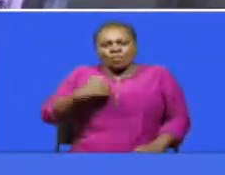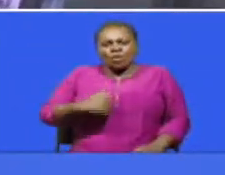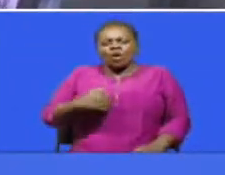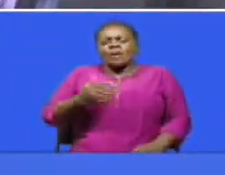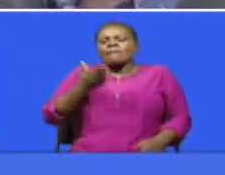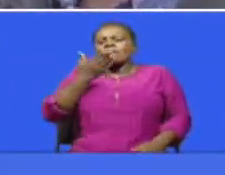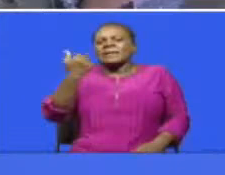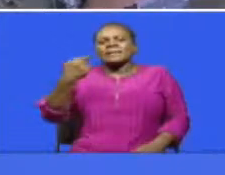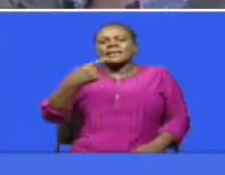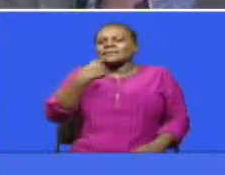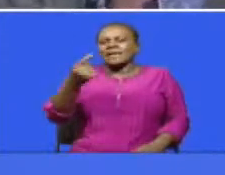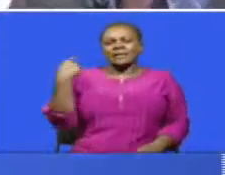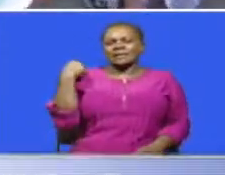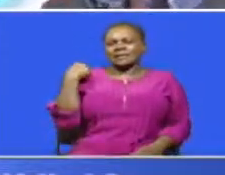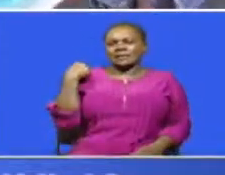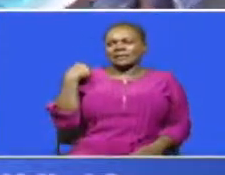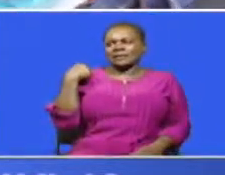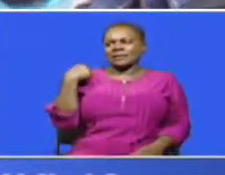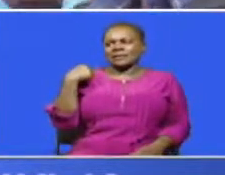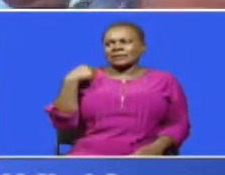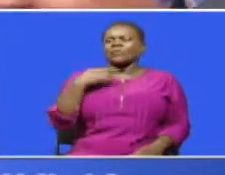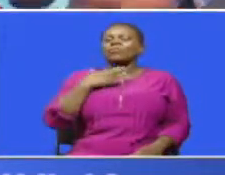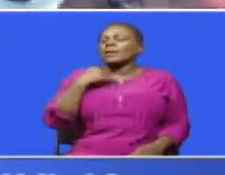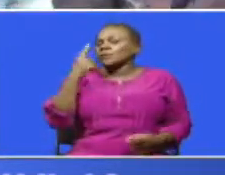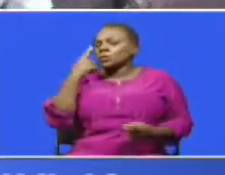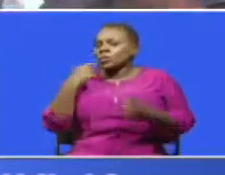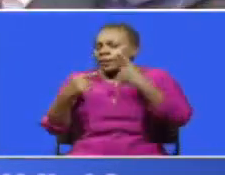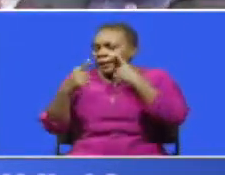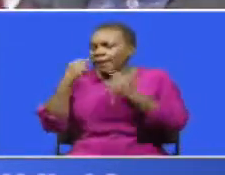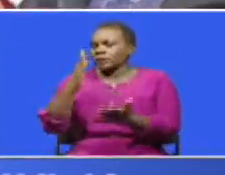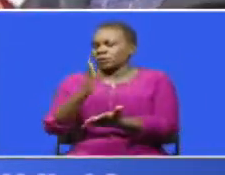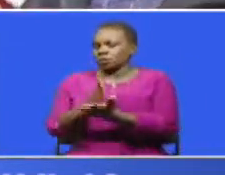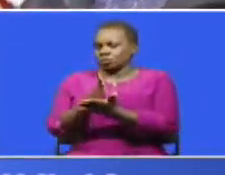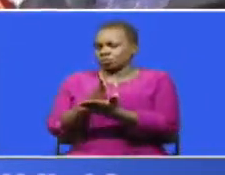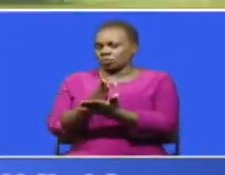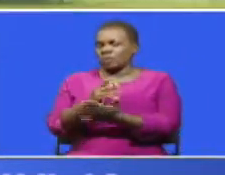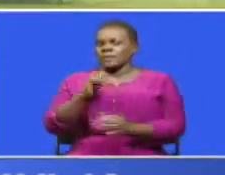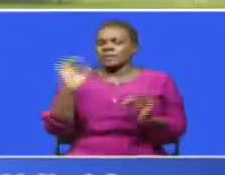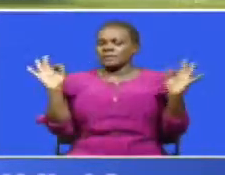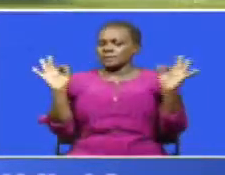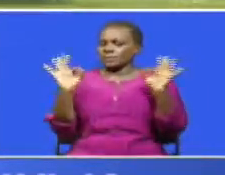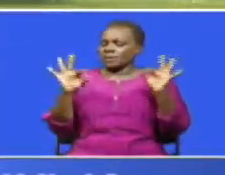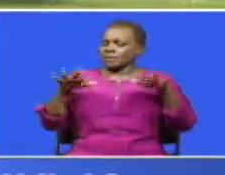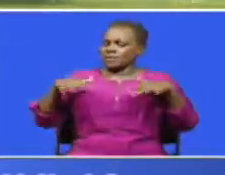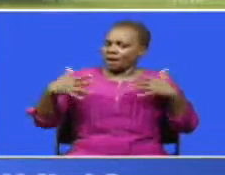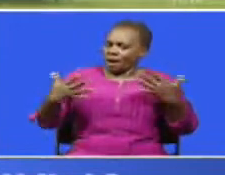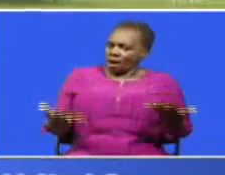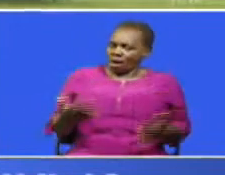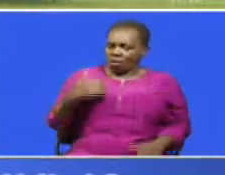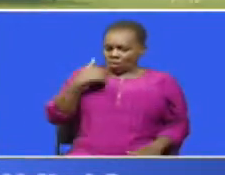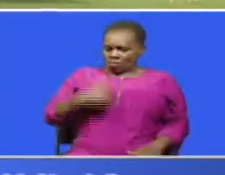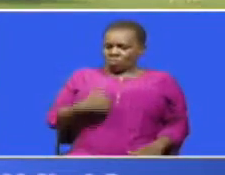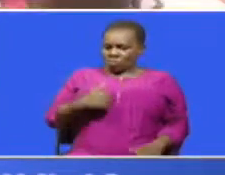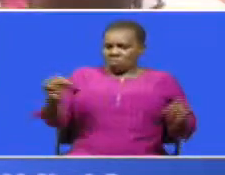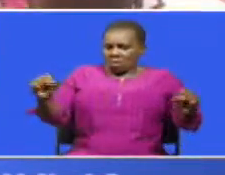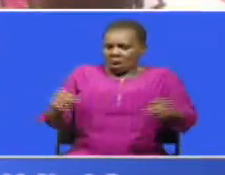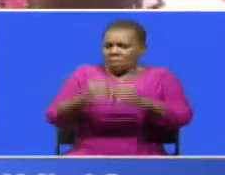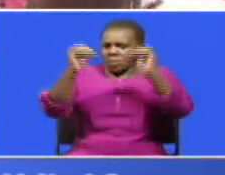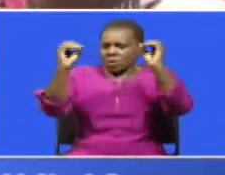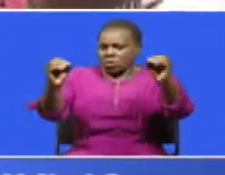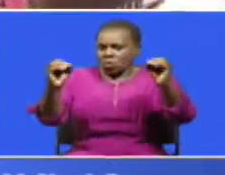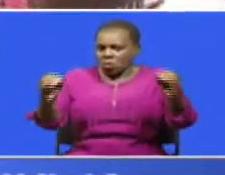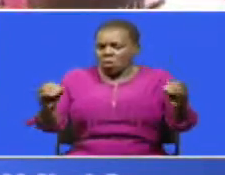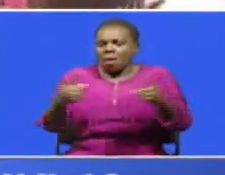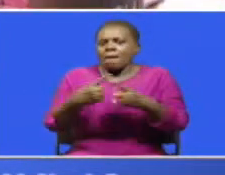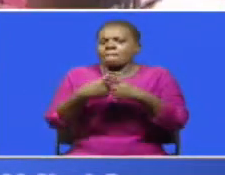atachara tuahirishe. Akilengolengwa na mifiriji ya machozi, Kibora alishangazwa iweje upasuaji haukufanyika